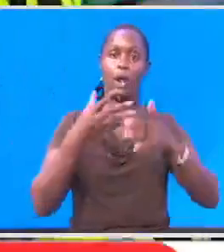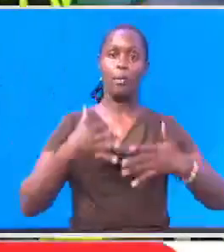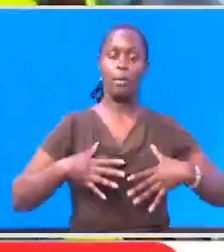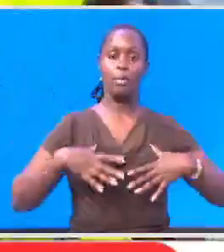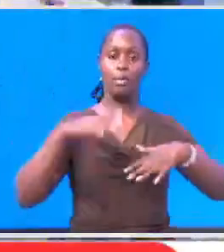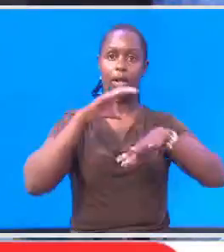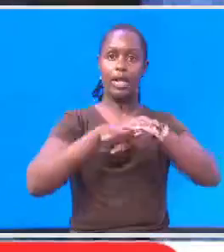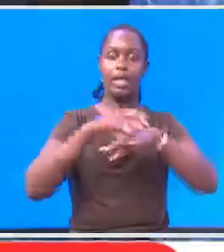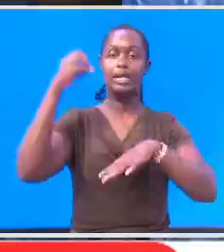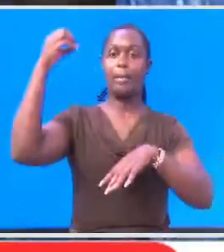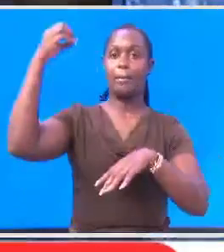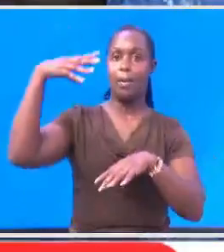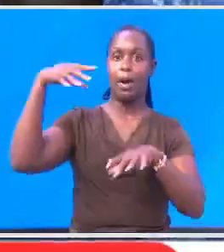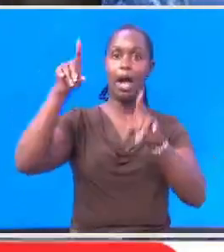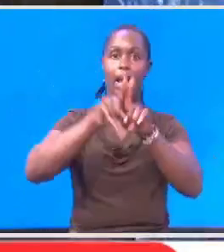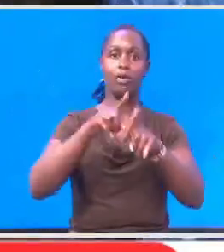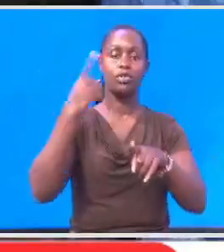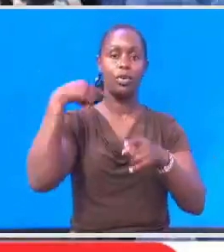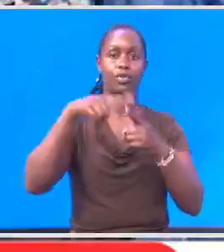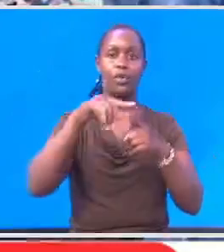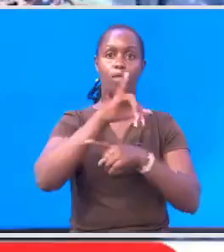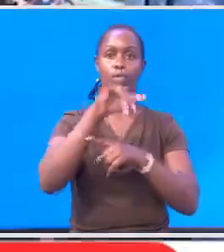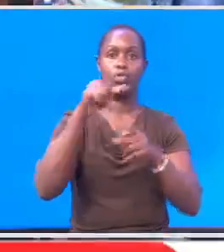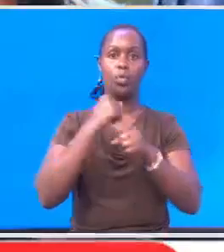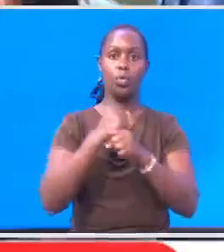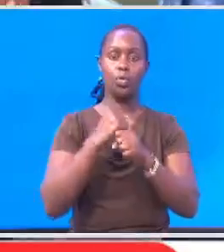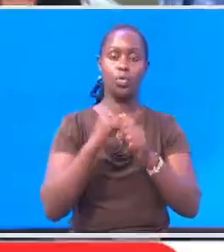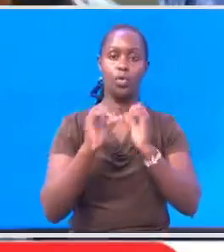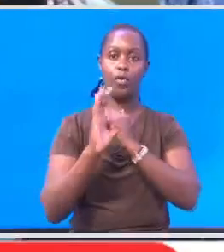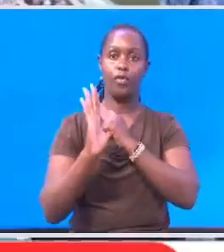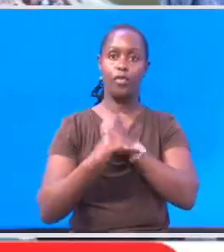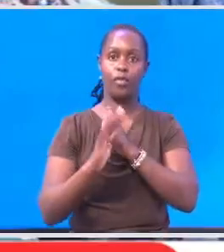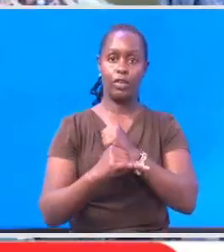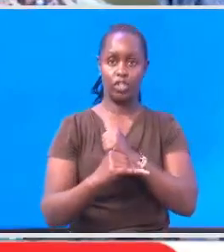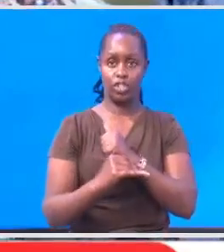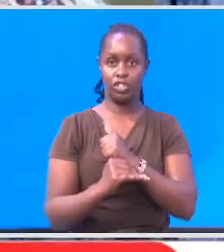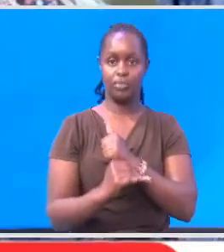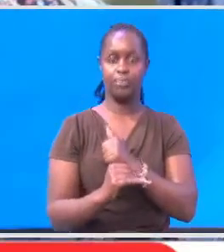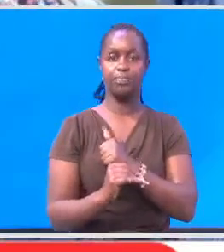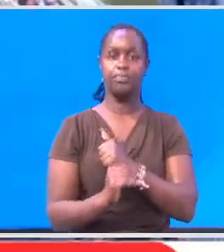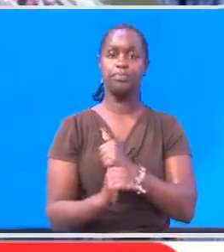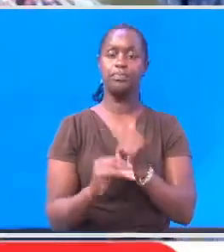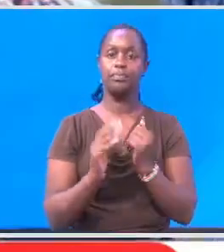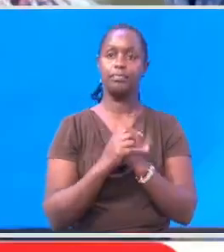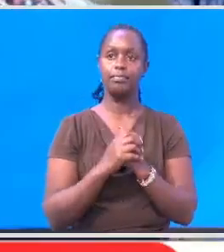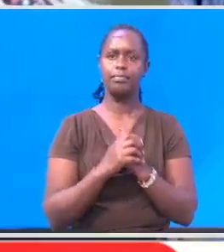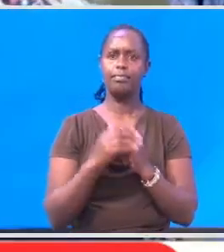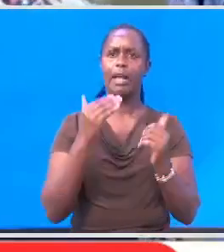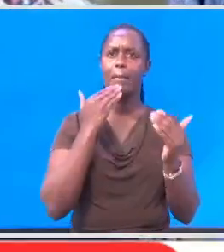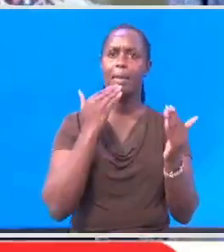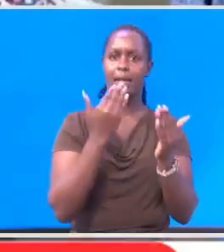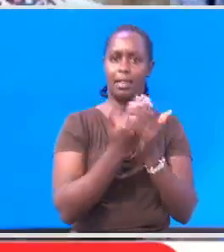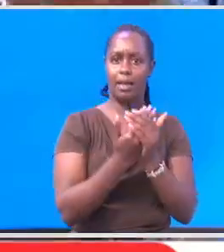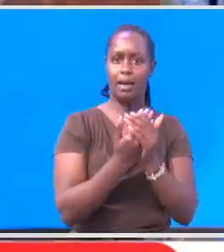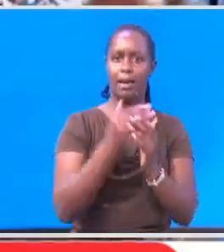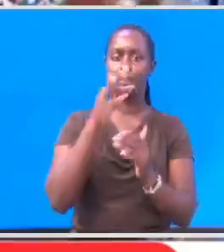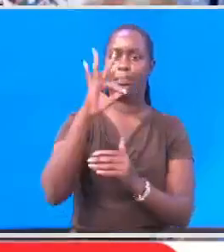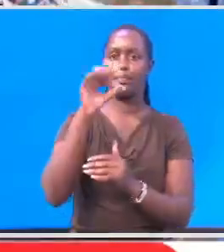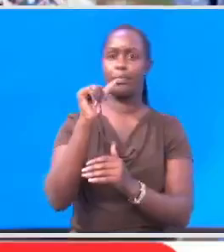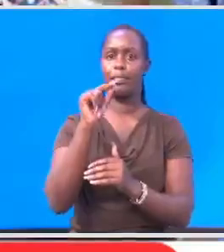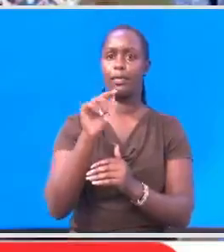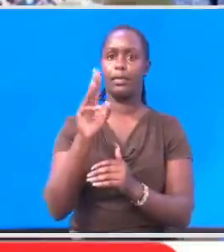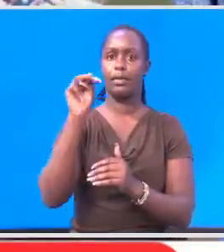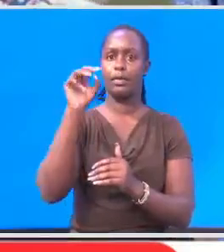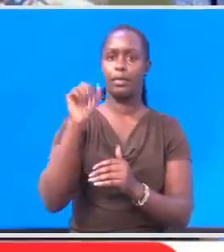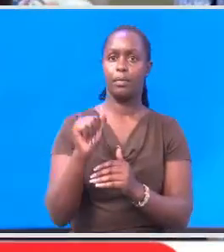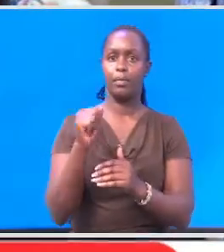wa samaki. Wenu. Na mimi nataka nimpongeze governor wa hapa, Mama Fatuma Achani, kwa ile kazi